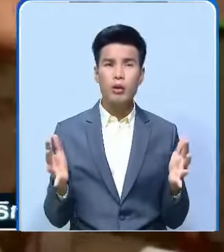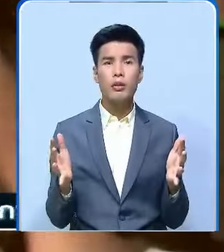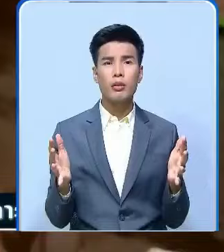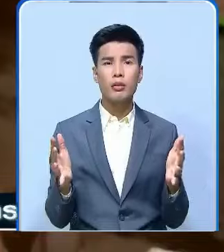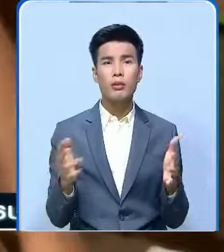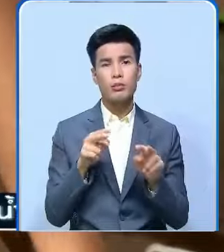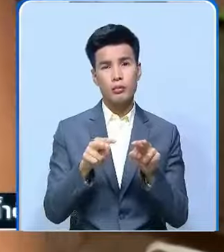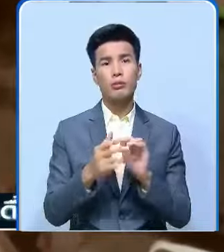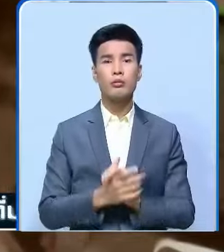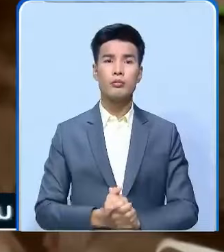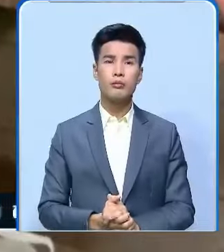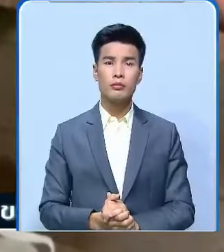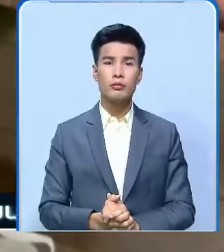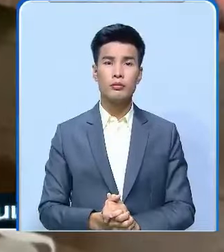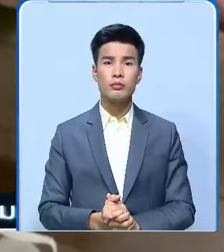เอาฟังเสียงกันหน่อย